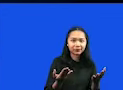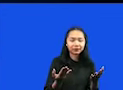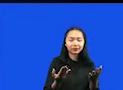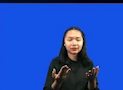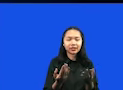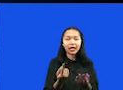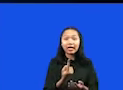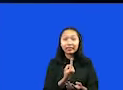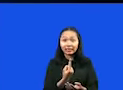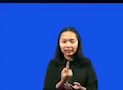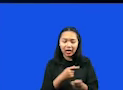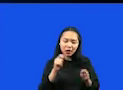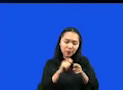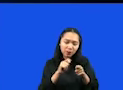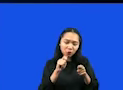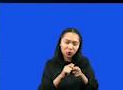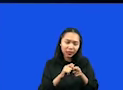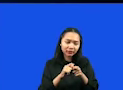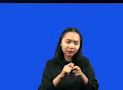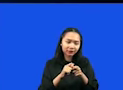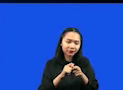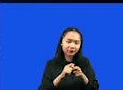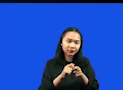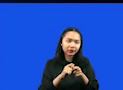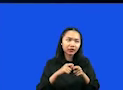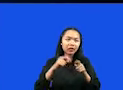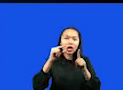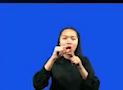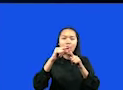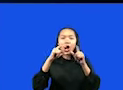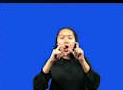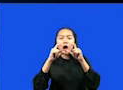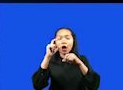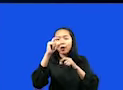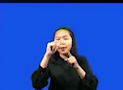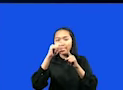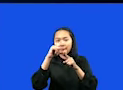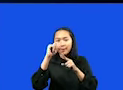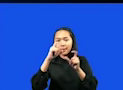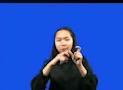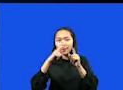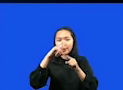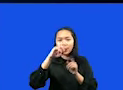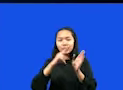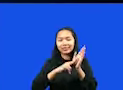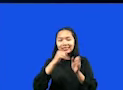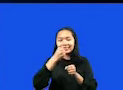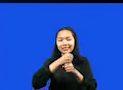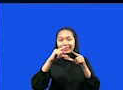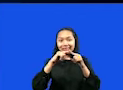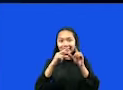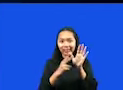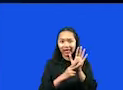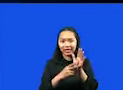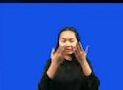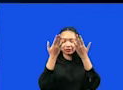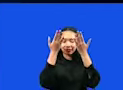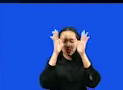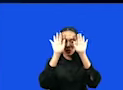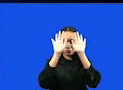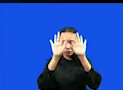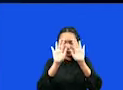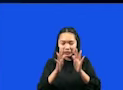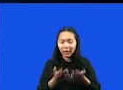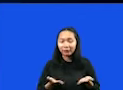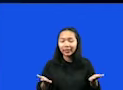postingan-postingan rohani Seperti itu bisa mengingatkan nih orang-orang yang sudah lama enggak ke gereja anak-anak muda yang mungkin merasa